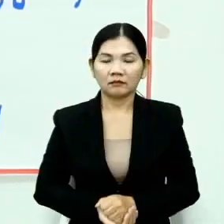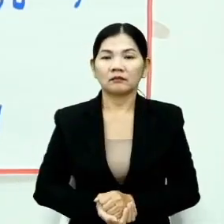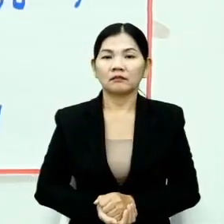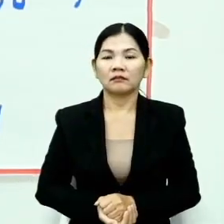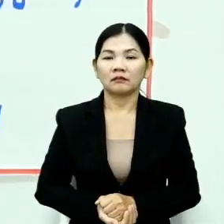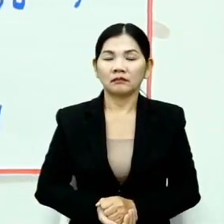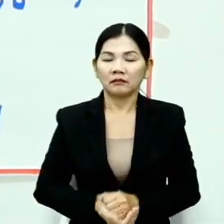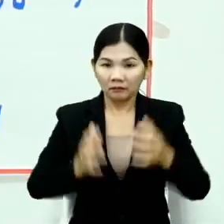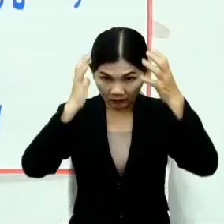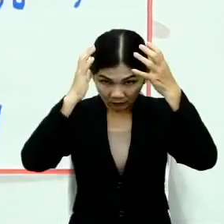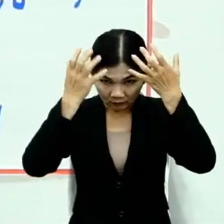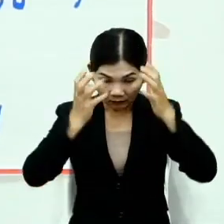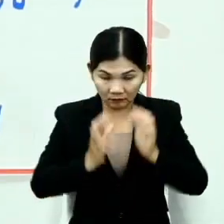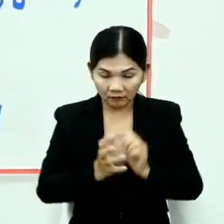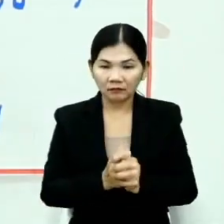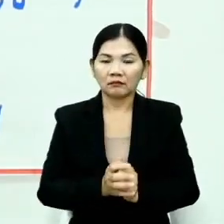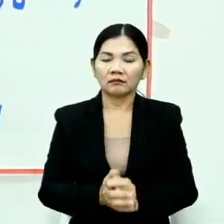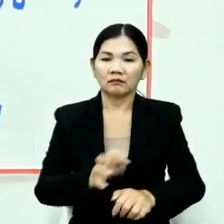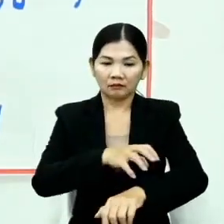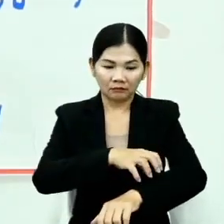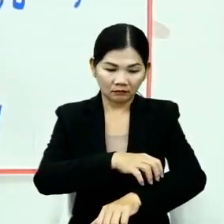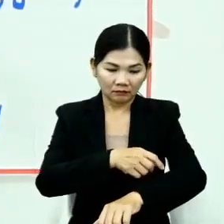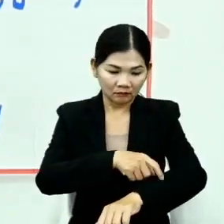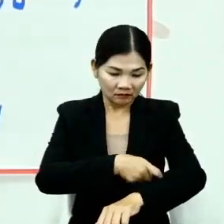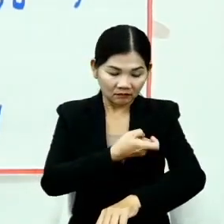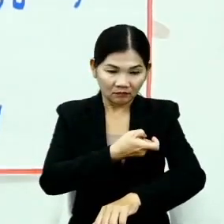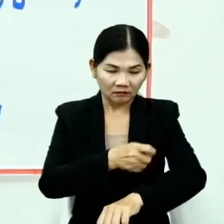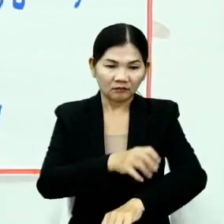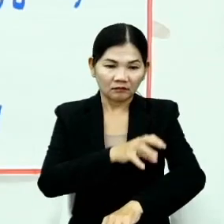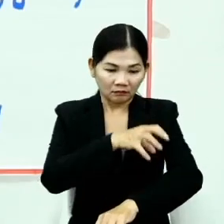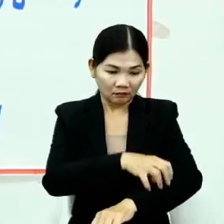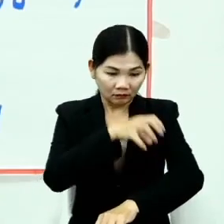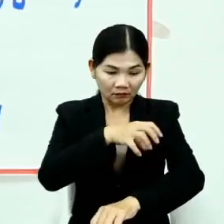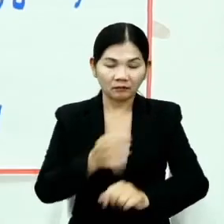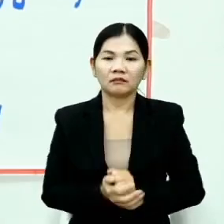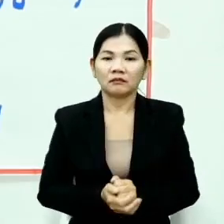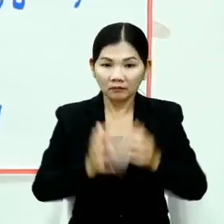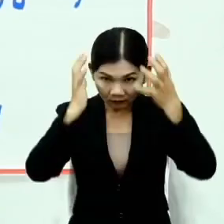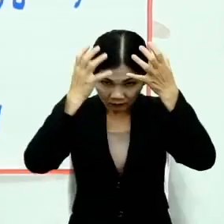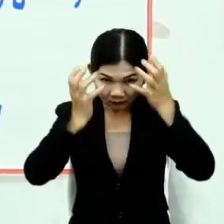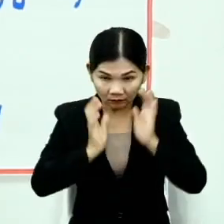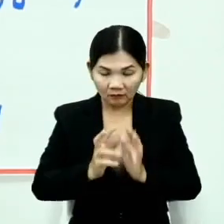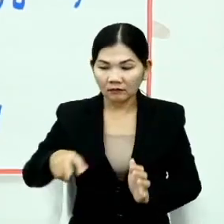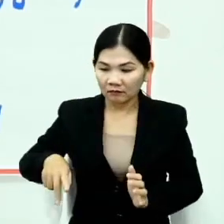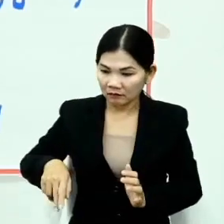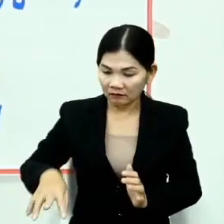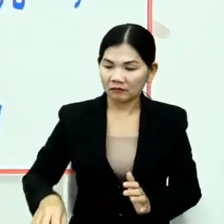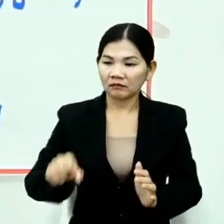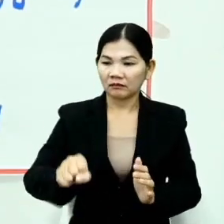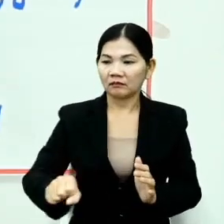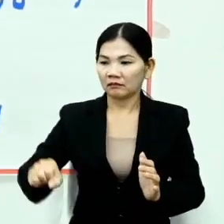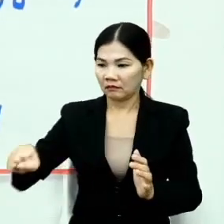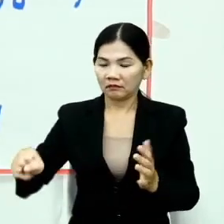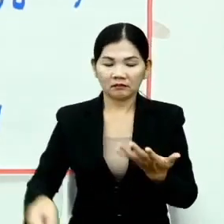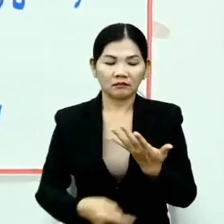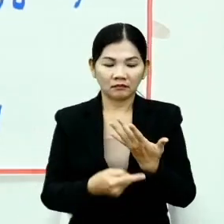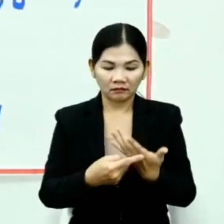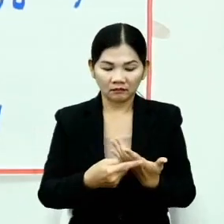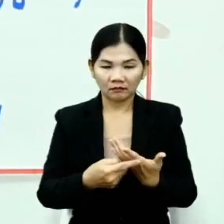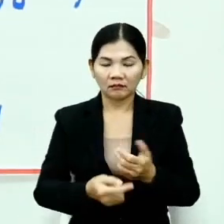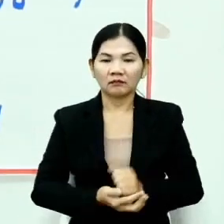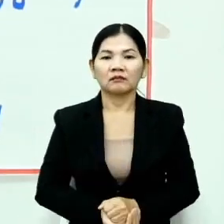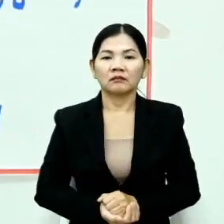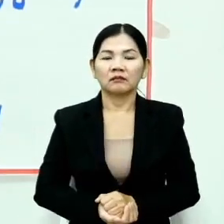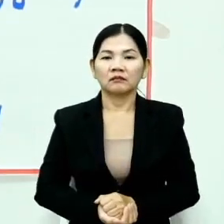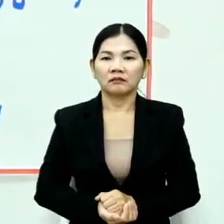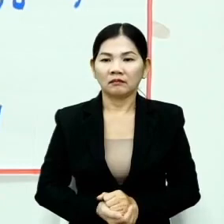តោកេះដំបើតោដើរតតា